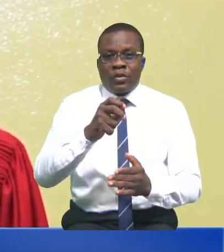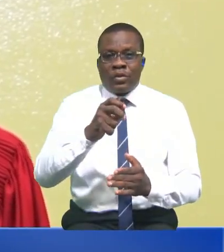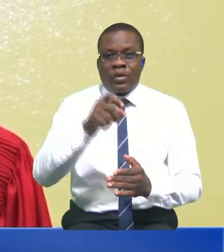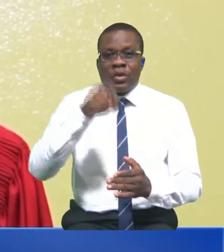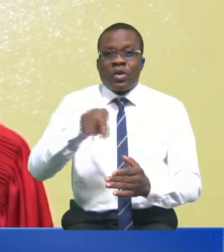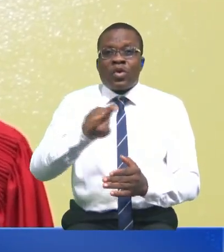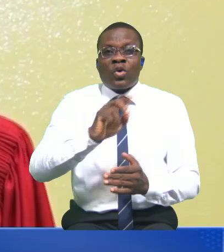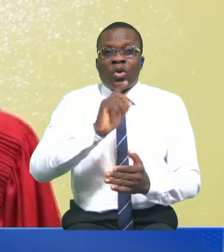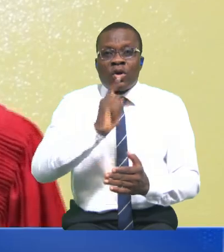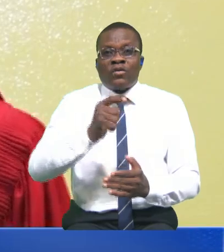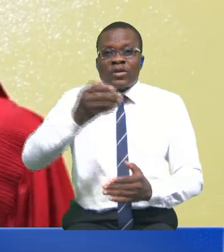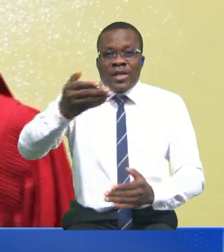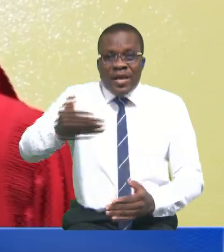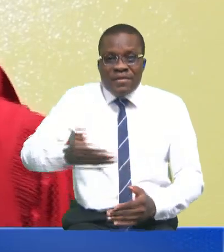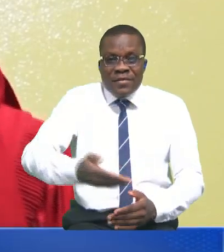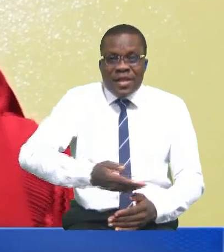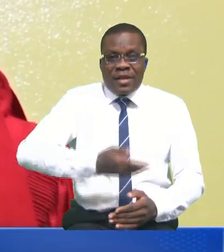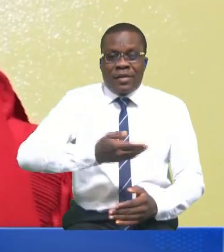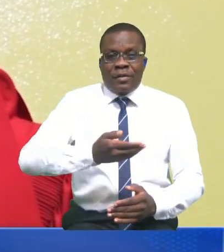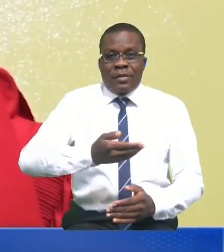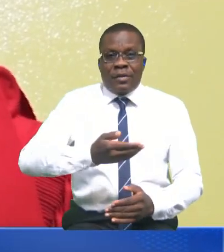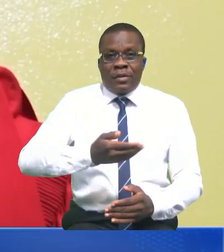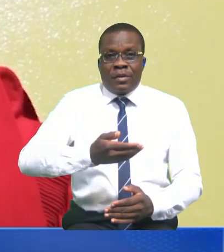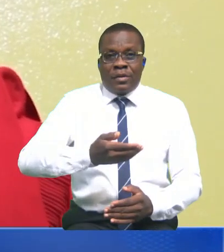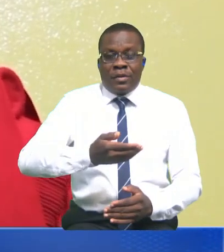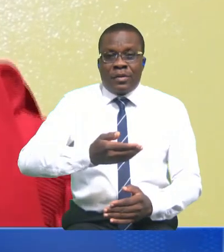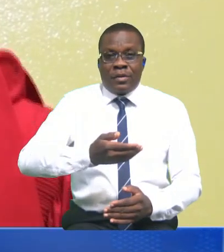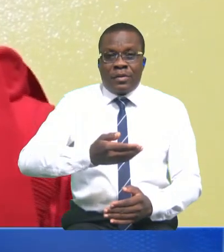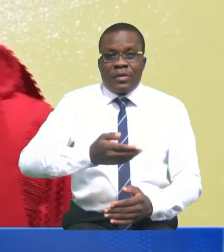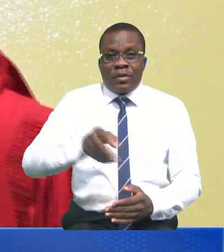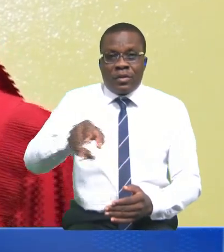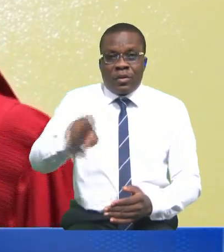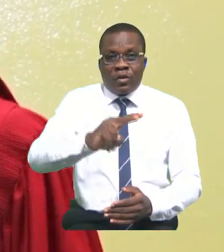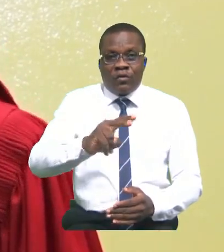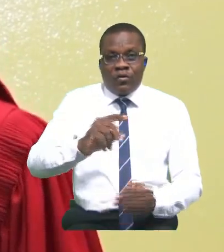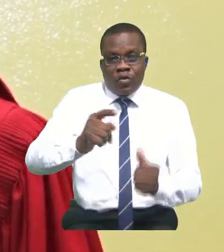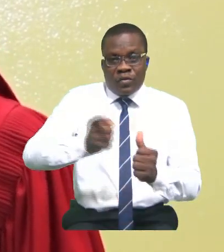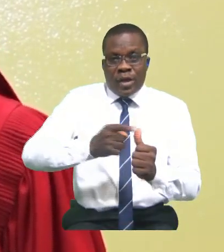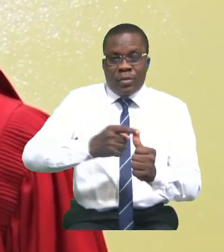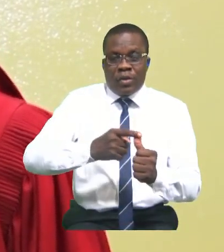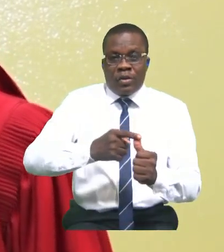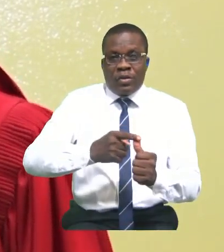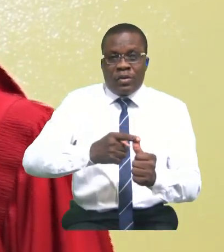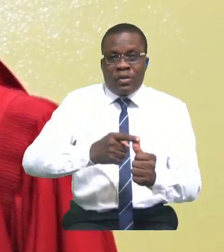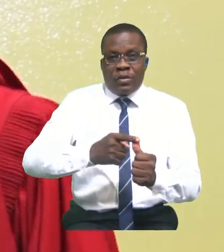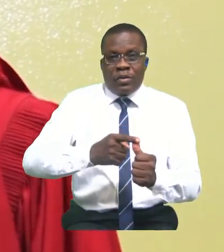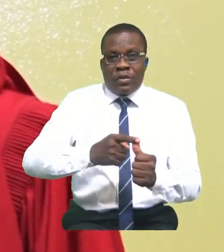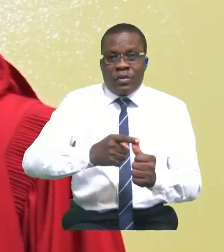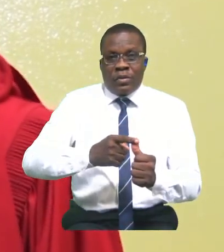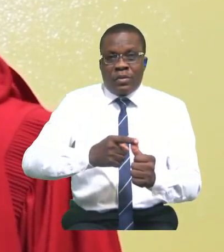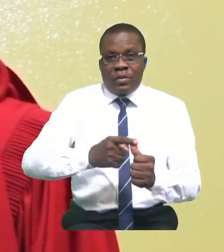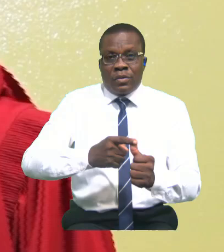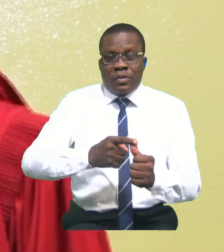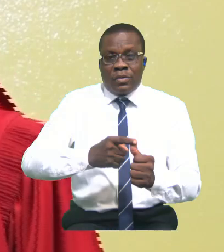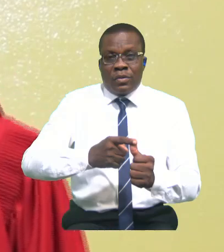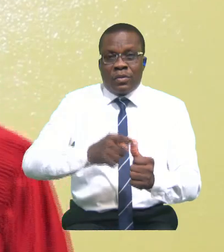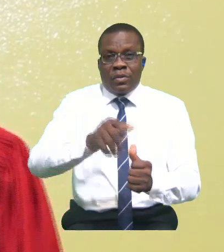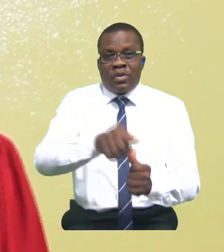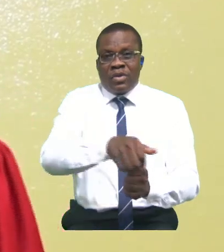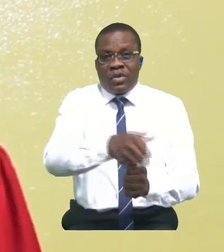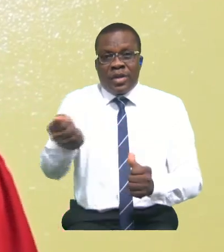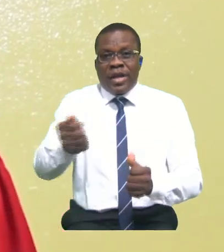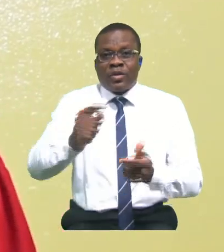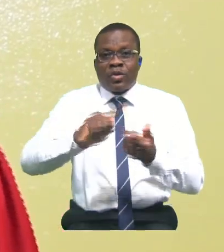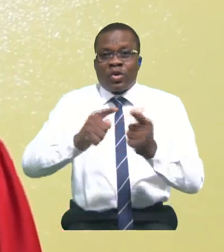êtes invité vous en première ligne les autres collègues et